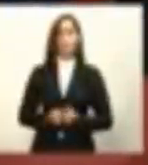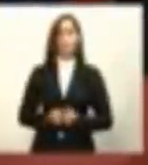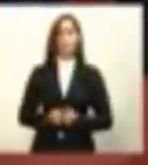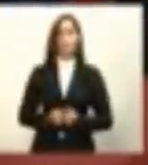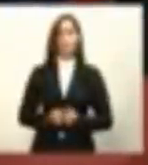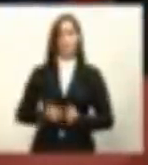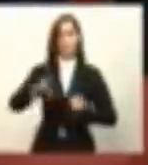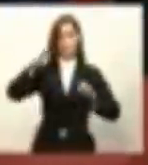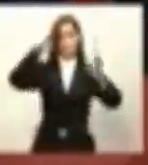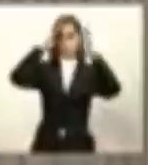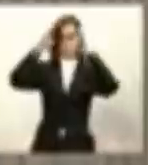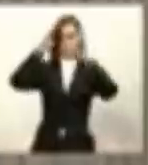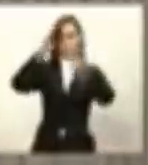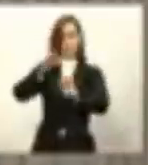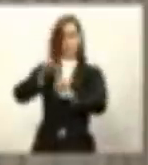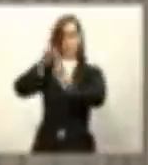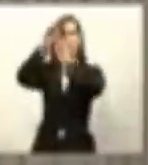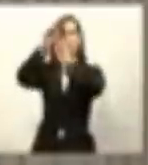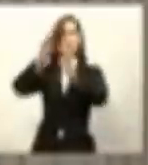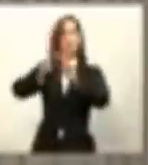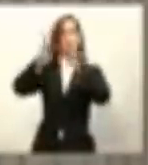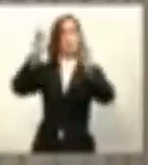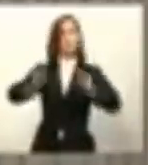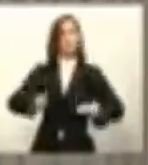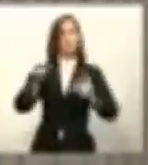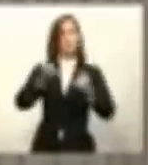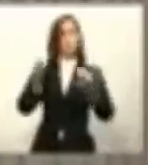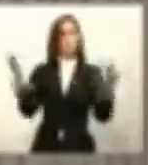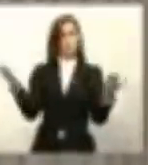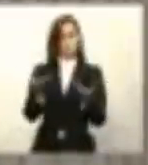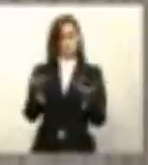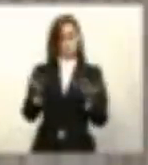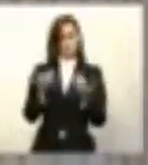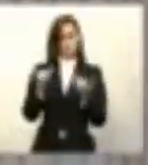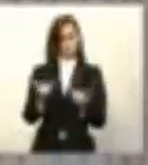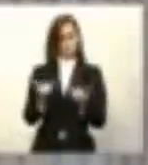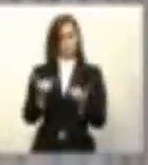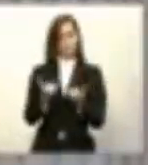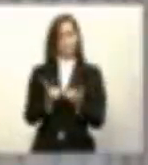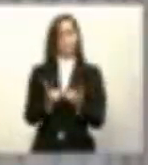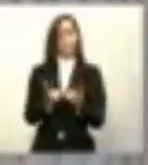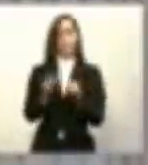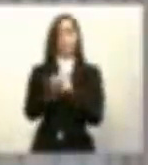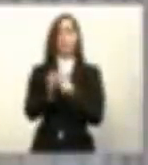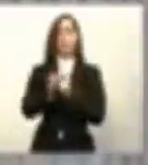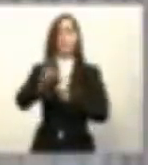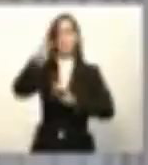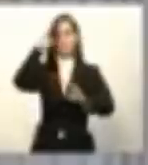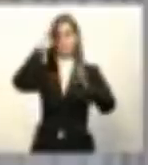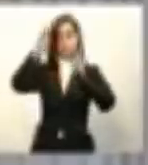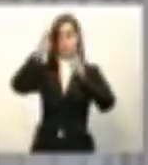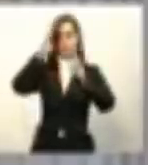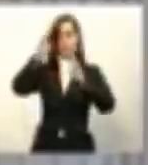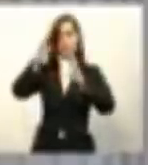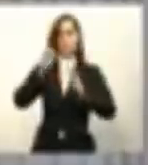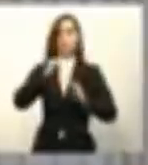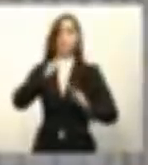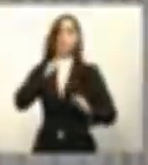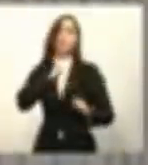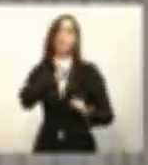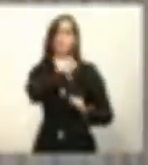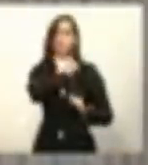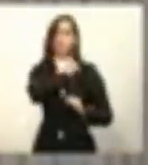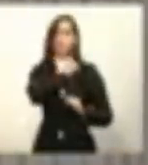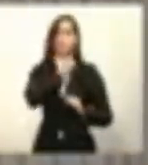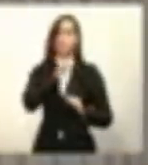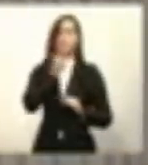d'Haïti 24/24. Et bien gagne possibilité pour la République Dominicaine et bien dans coopération pour capable fournir